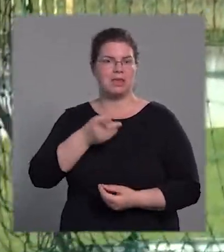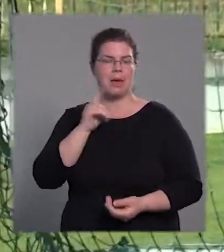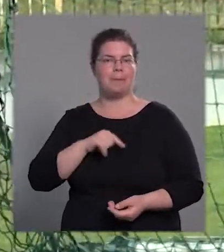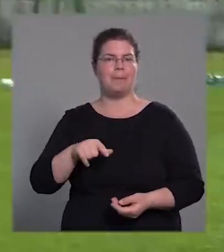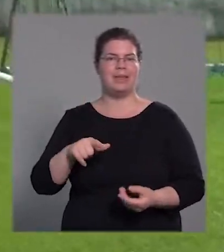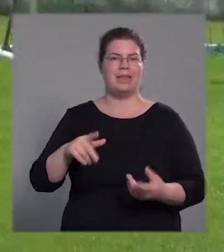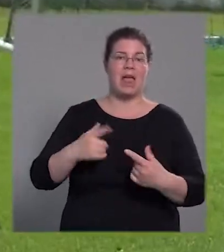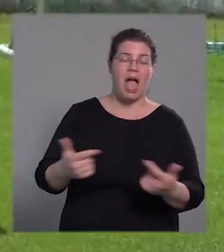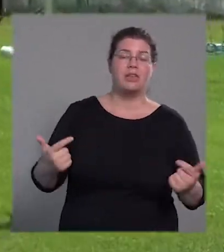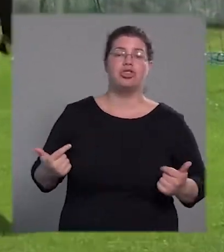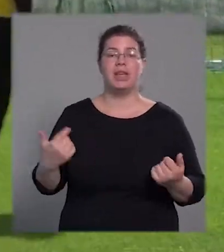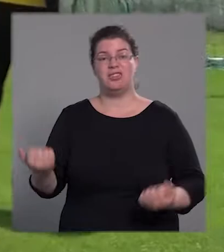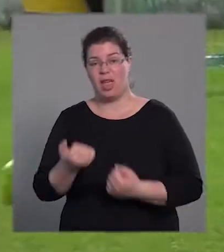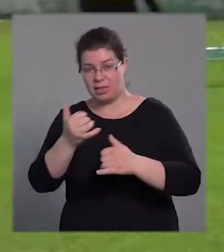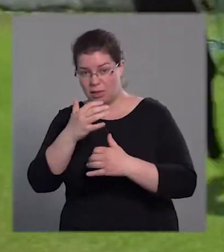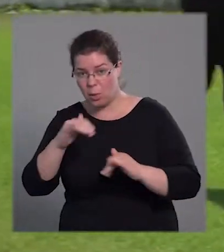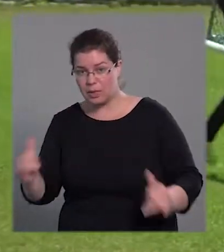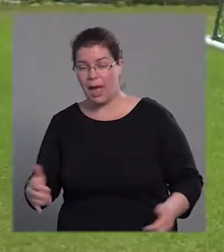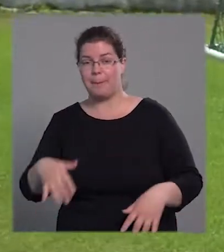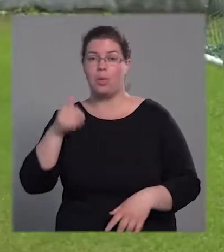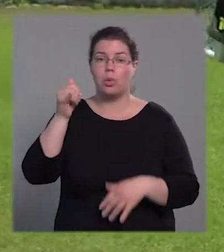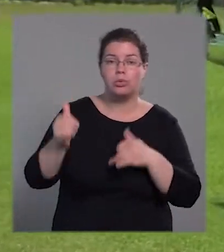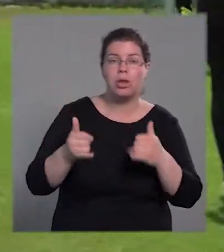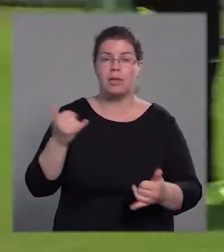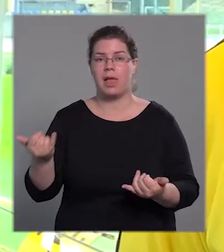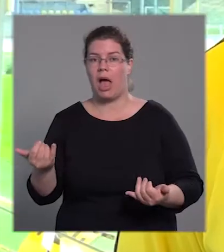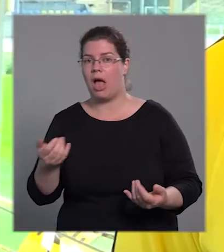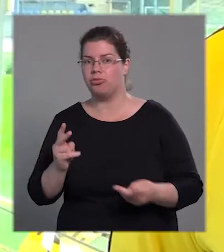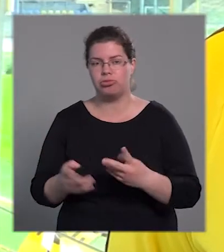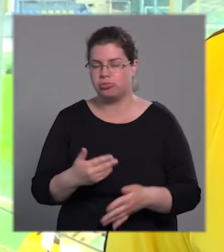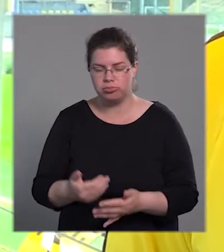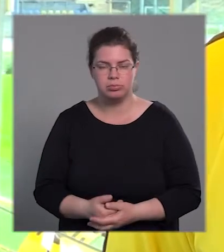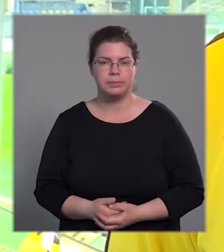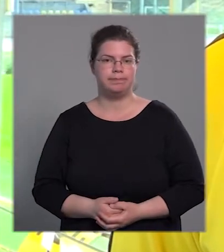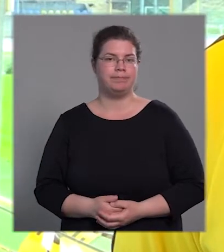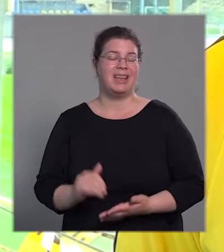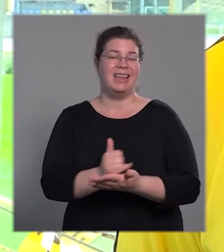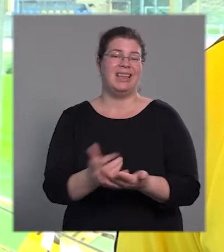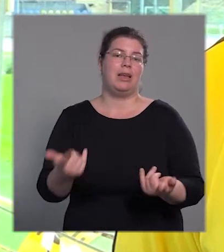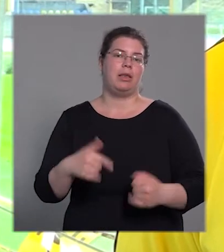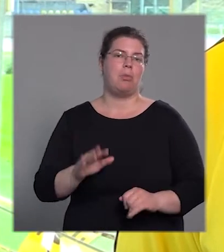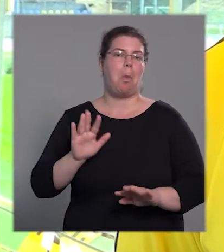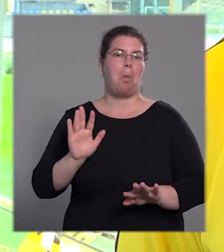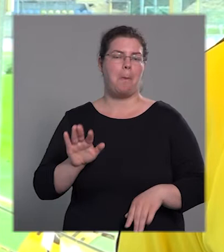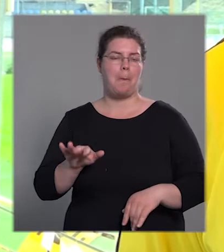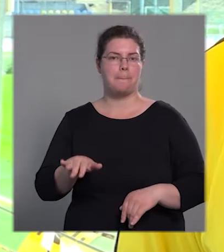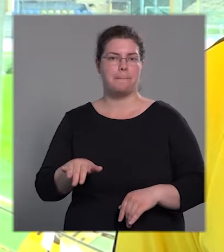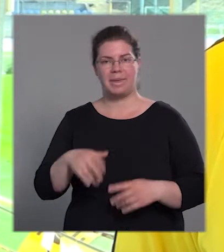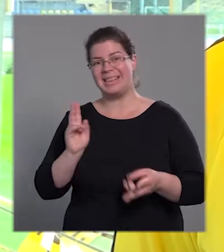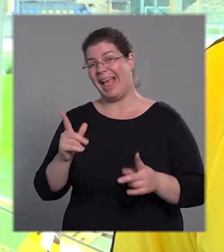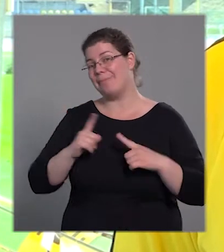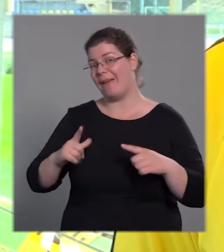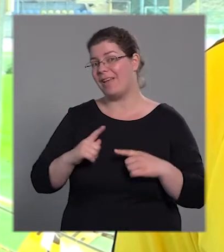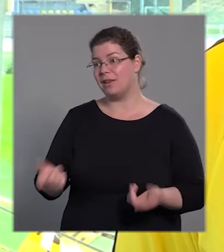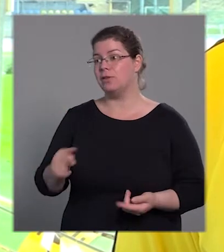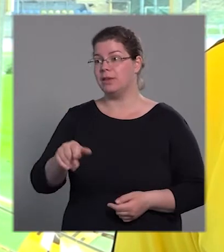lehetséges, edzőtábor, utazás egyéb szempontból? Hát igazából azt is majd meg kell várnunk azt, hogy